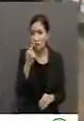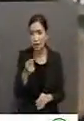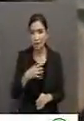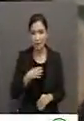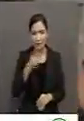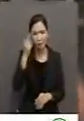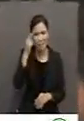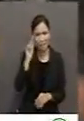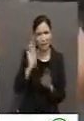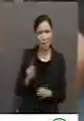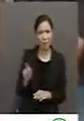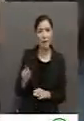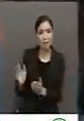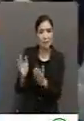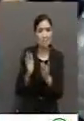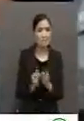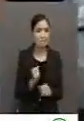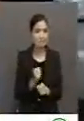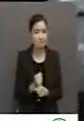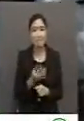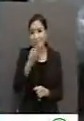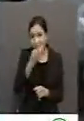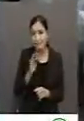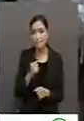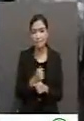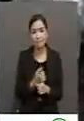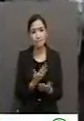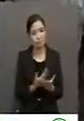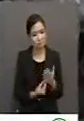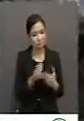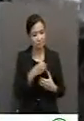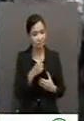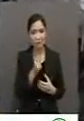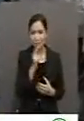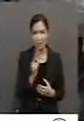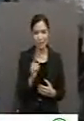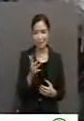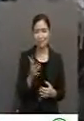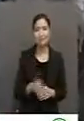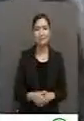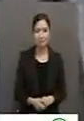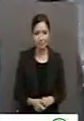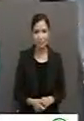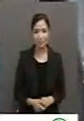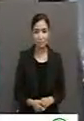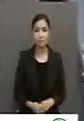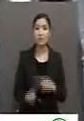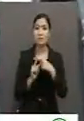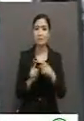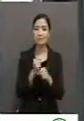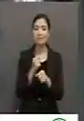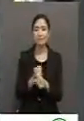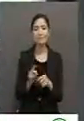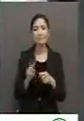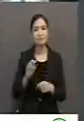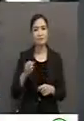ากจะนำแนวคิดนี้ไปใช้เป็นแนวทางในการสร้างอาชีพสร้างรายได้ก็ไม่ว่ากันเลยจ้าพิกัดทำกินน